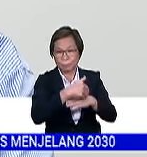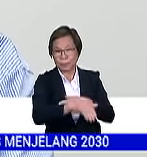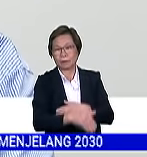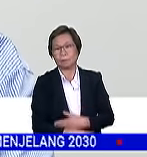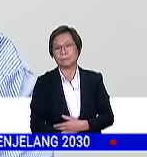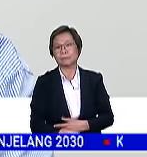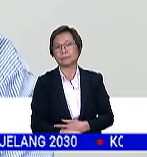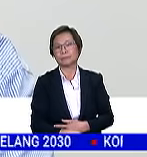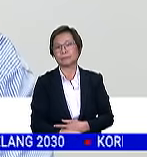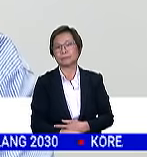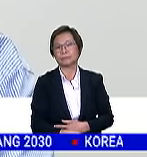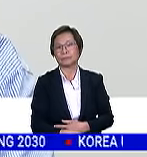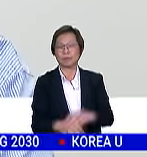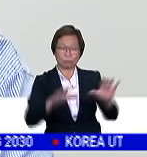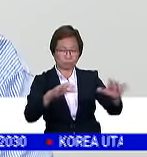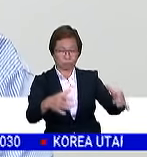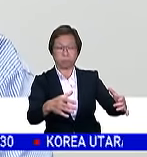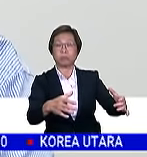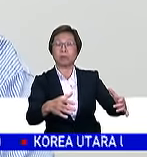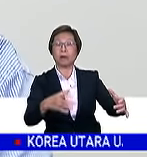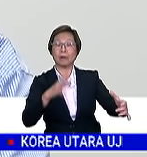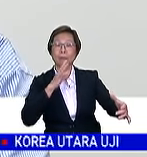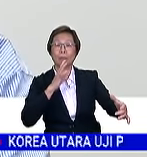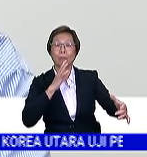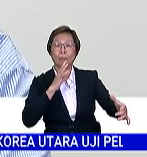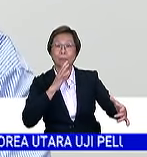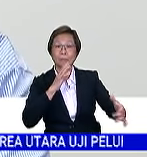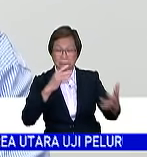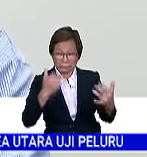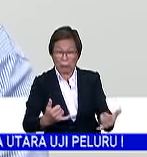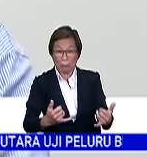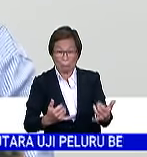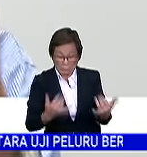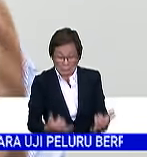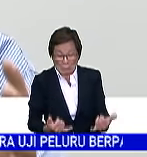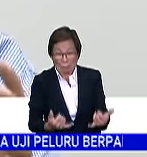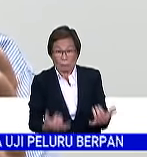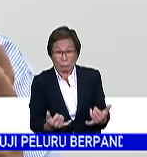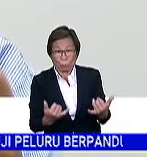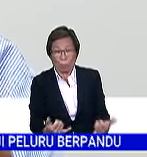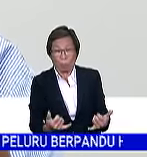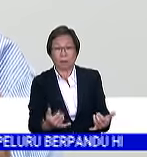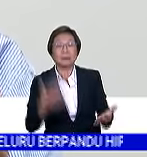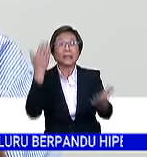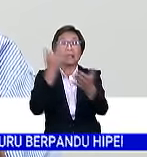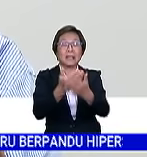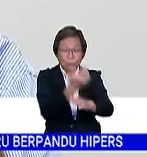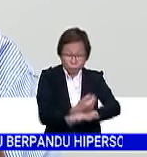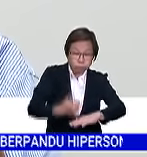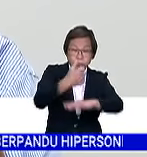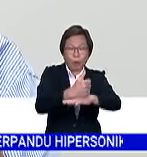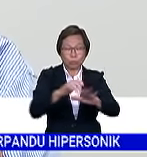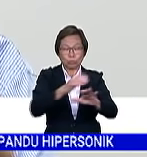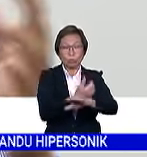adalah merupakan squad, kita terpaksalah kita sebutkan ad hoc, sehingga kita tumbuhkan satu lagi